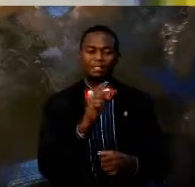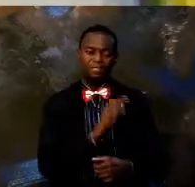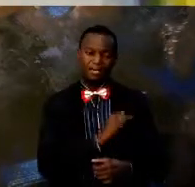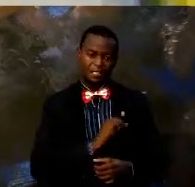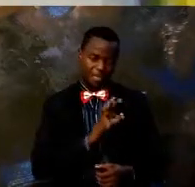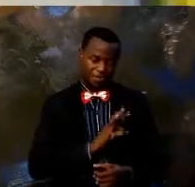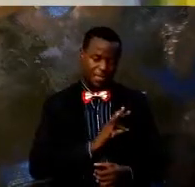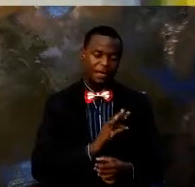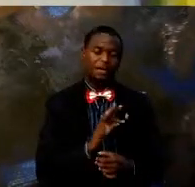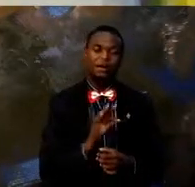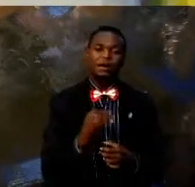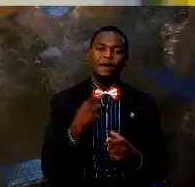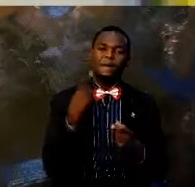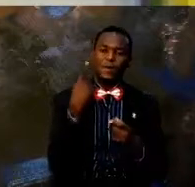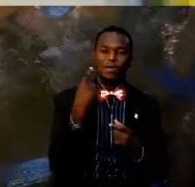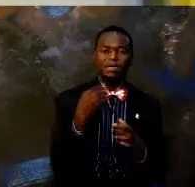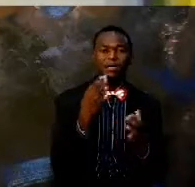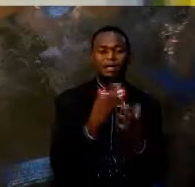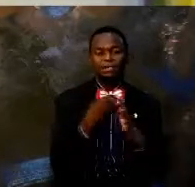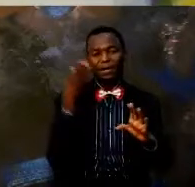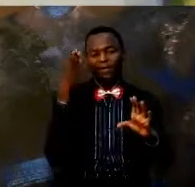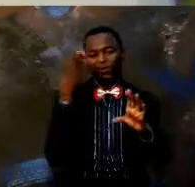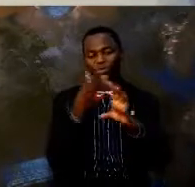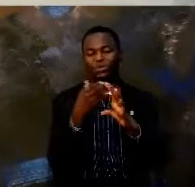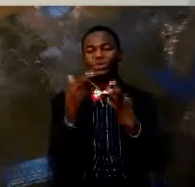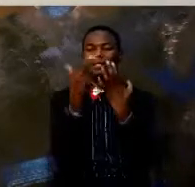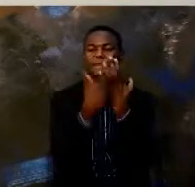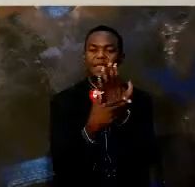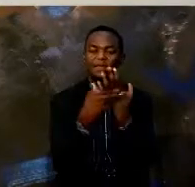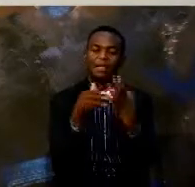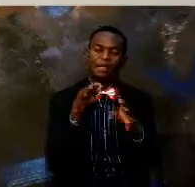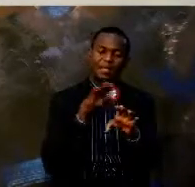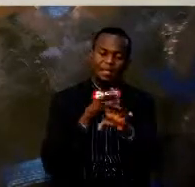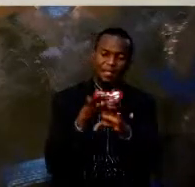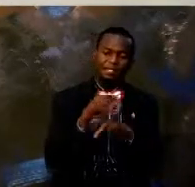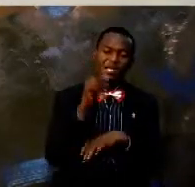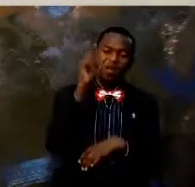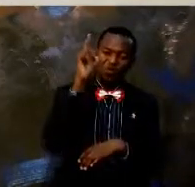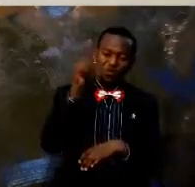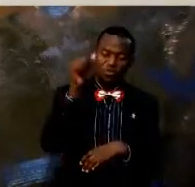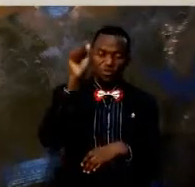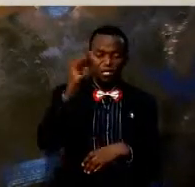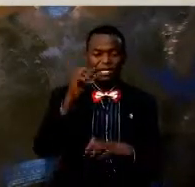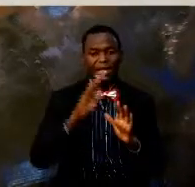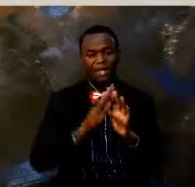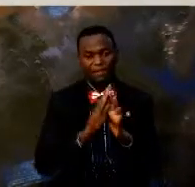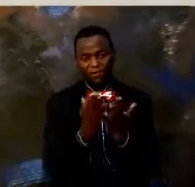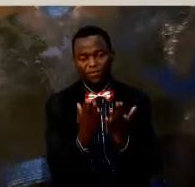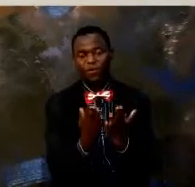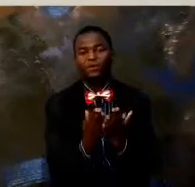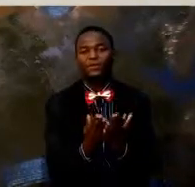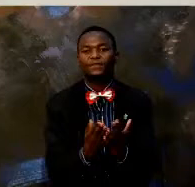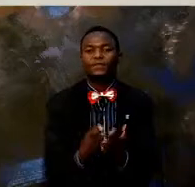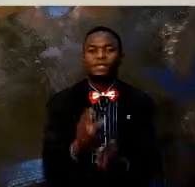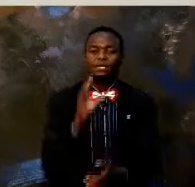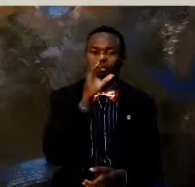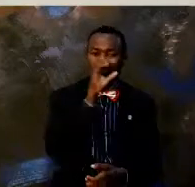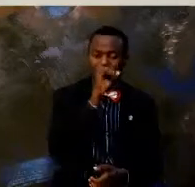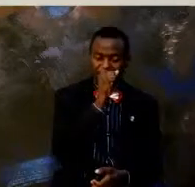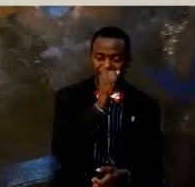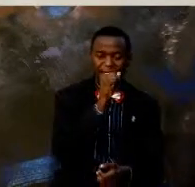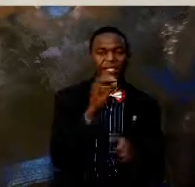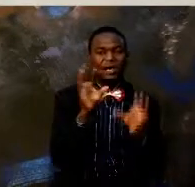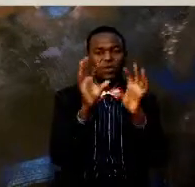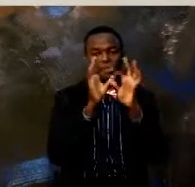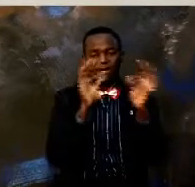Iko in purpose, moja katika makusudi. Biblia inaeleza ya kwamba huyu ndiye aliyefunuliwa siri ya utauwa